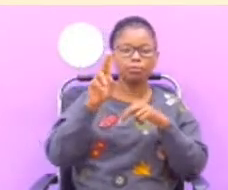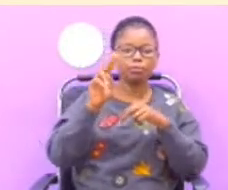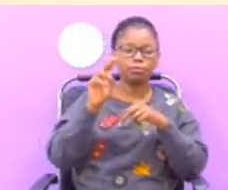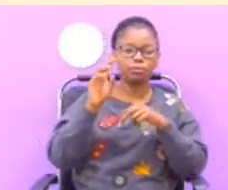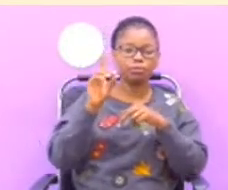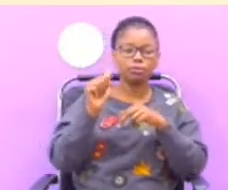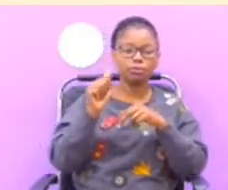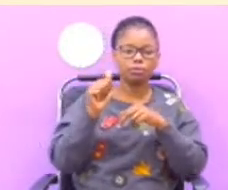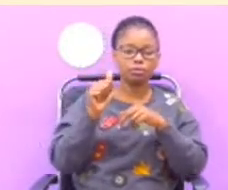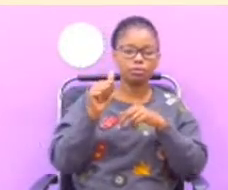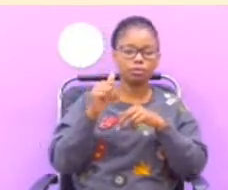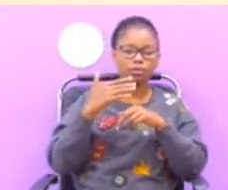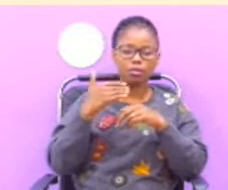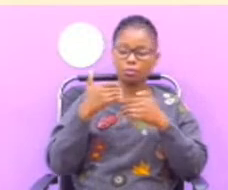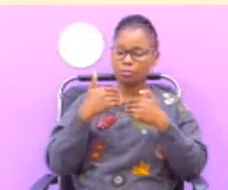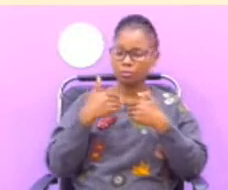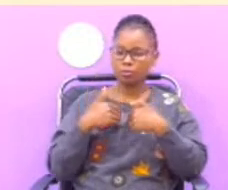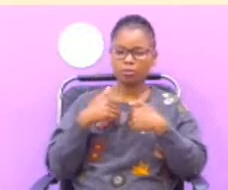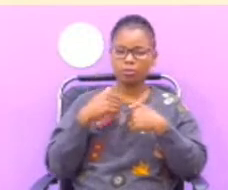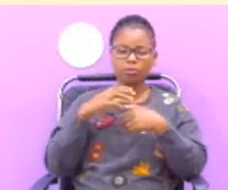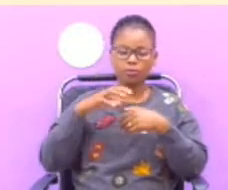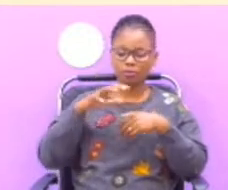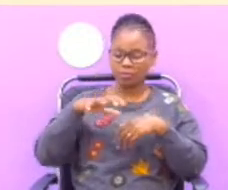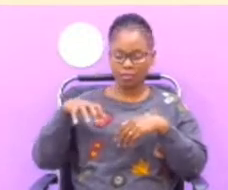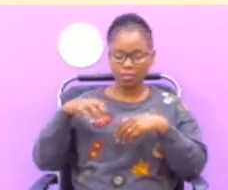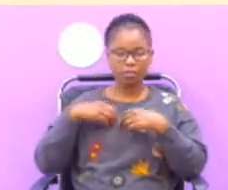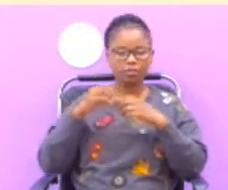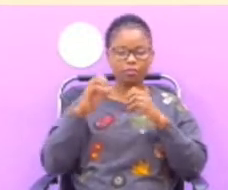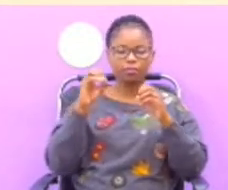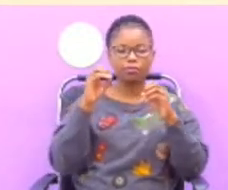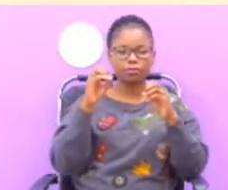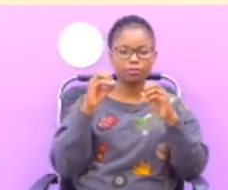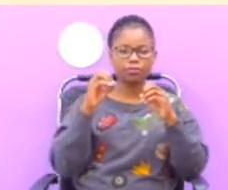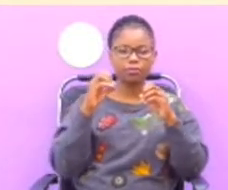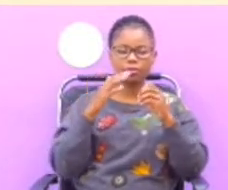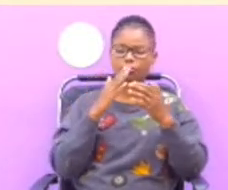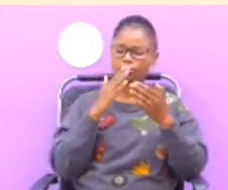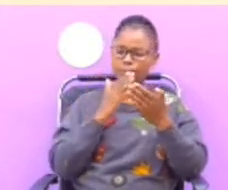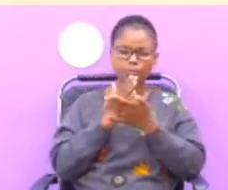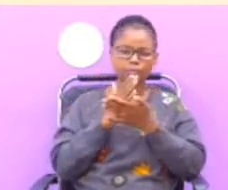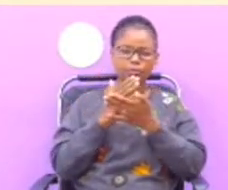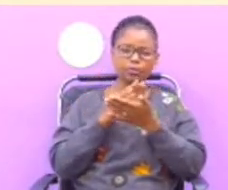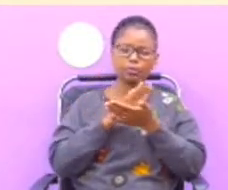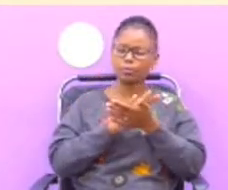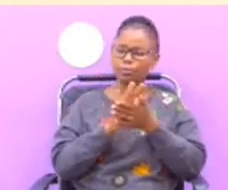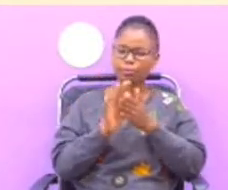na ginyonani mwenyewe diari na fea na ni oira wa madiari